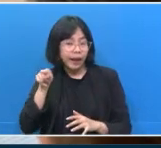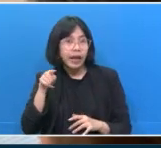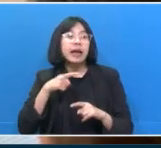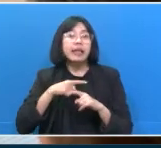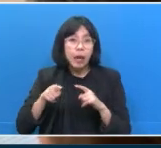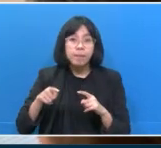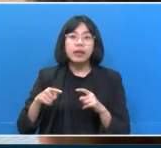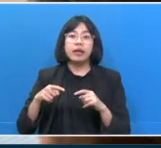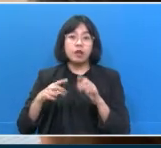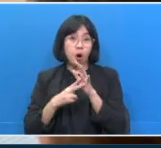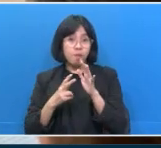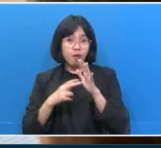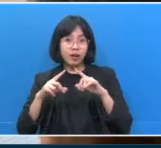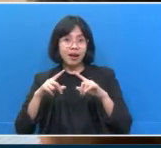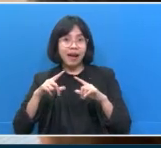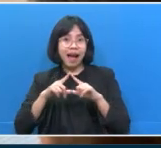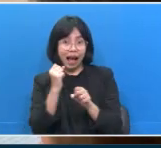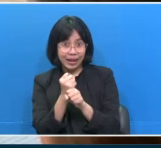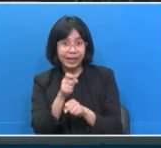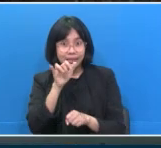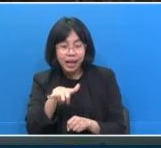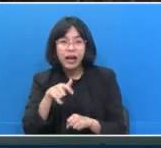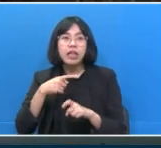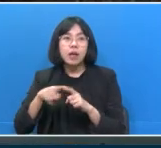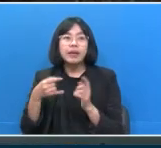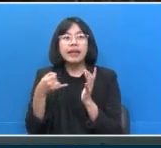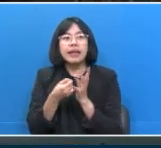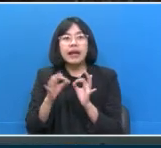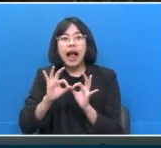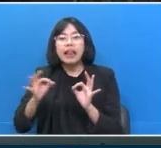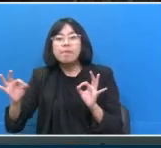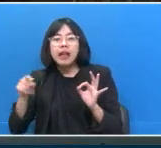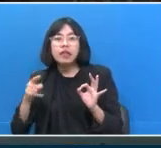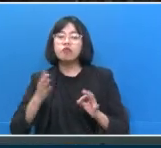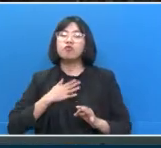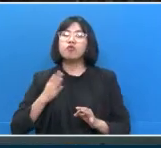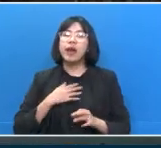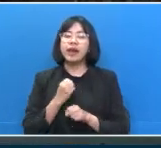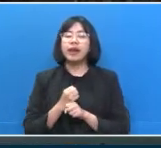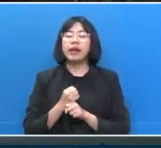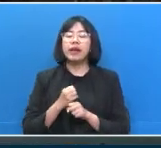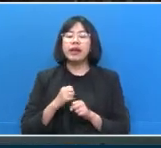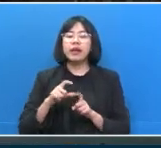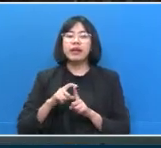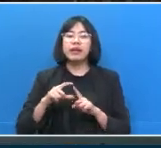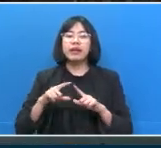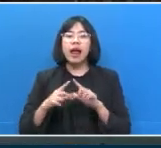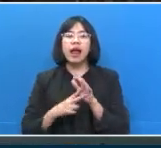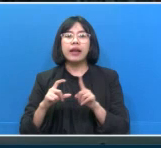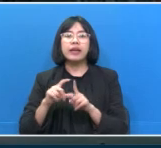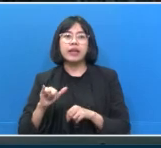WhatsApp tersebut beberapa kali pelaku ini menyebutkan gue Dedi. Jadi handphone ini